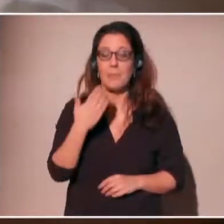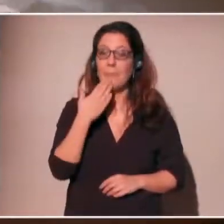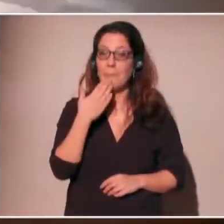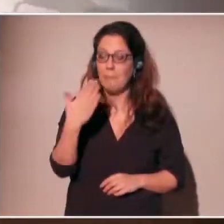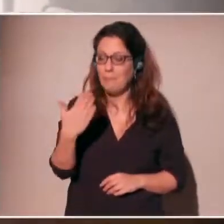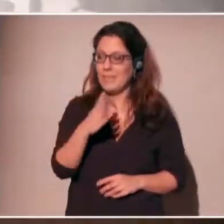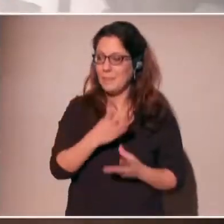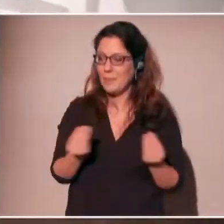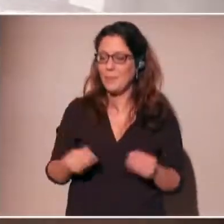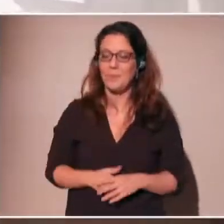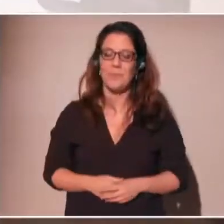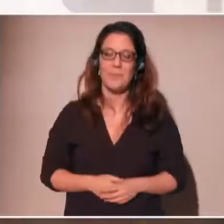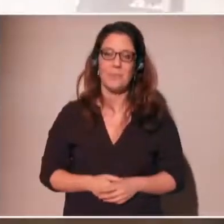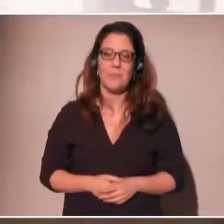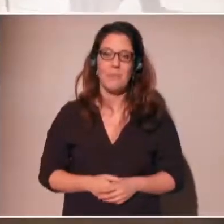Célia.